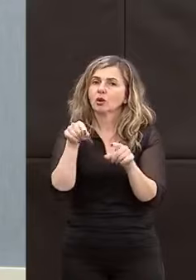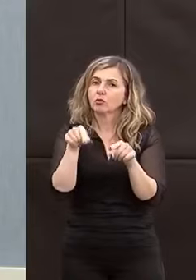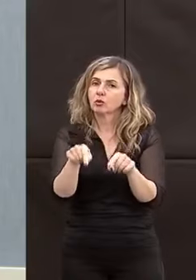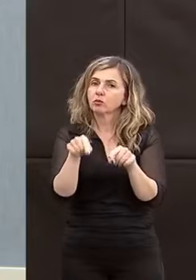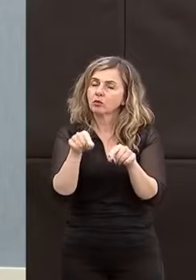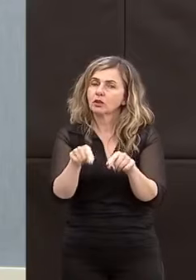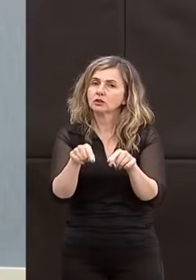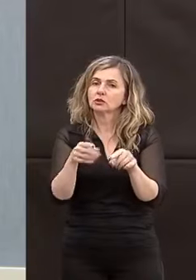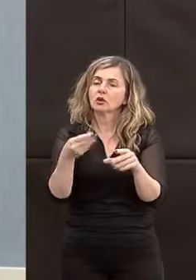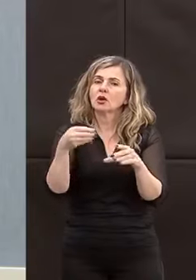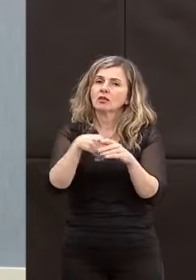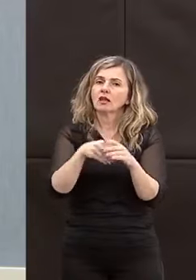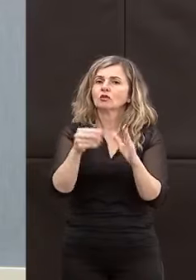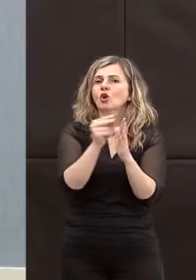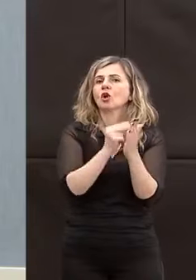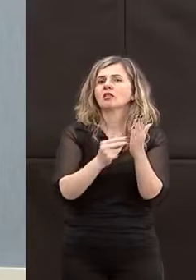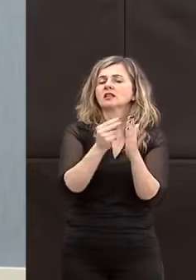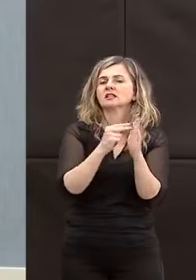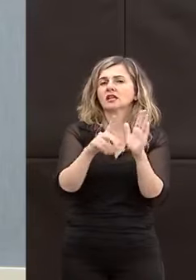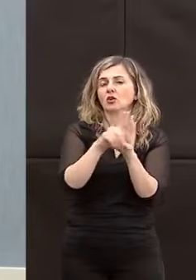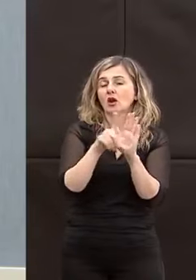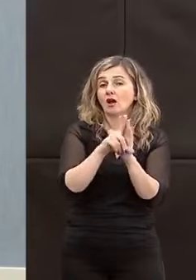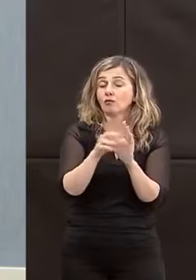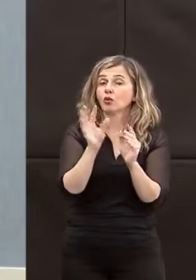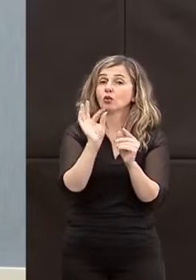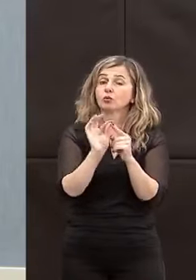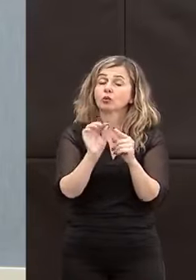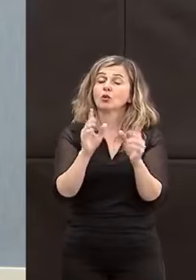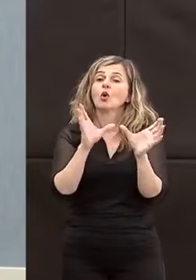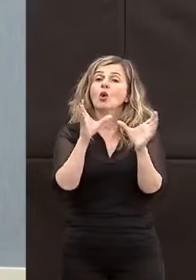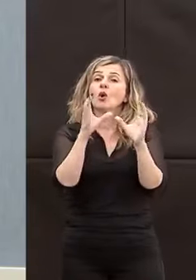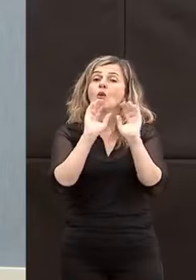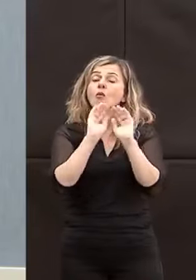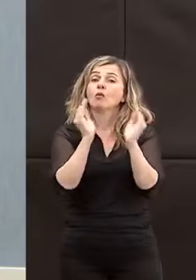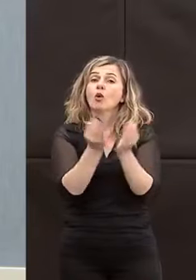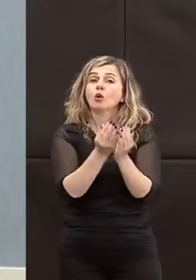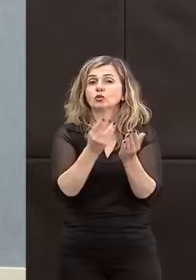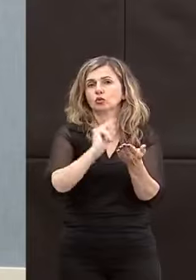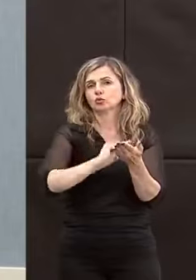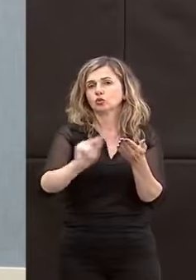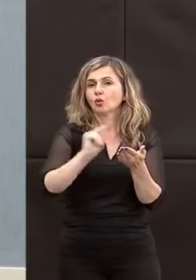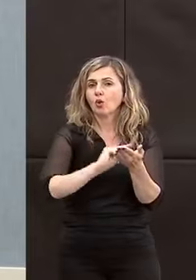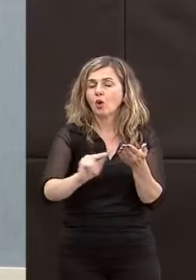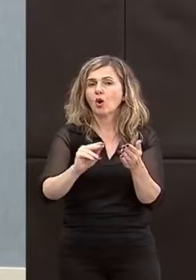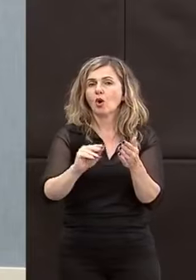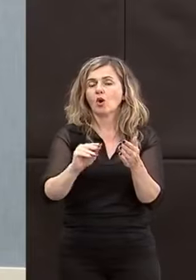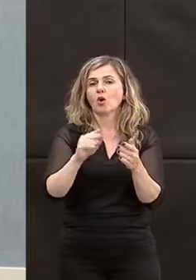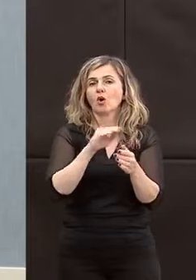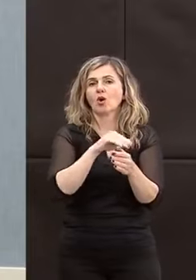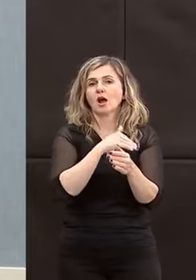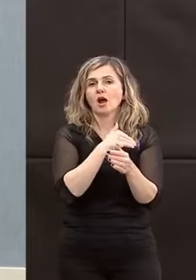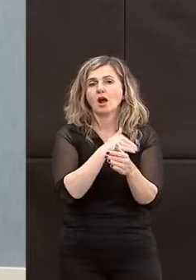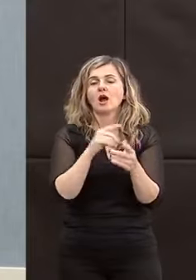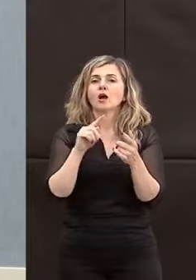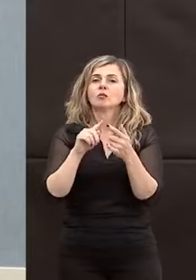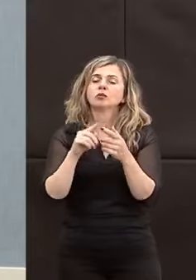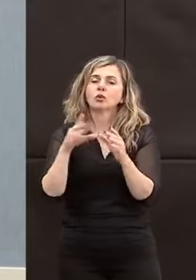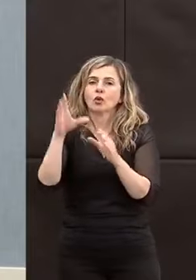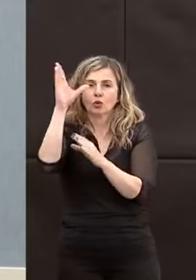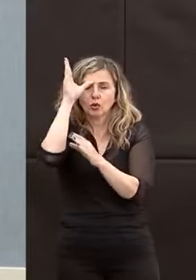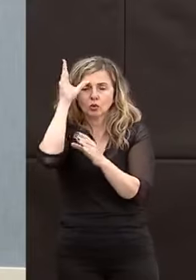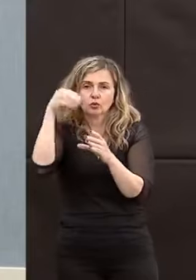nel ddl poi il mondo il mondo della scuola e della cultura sono all'interno di questo di questo disegno di